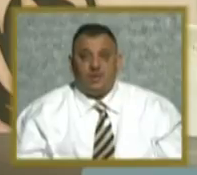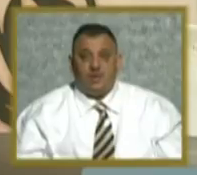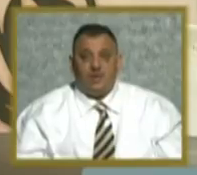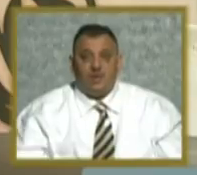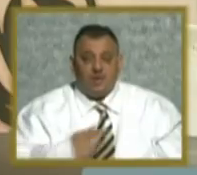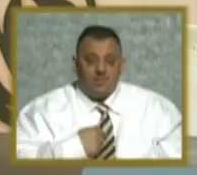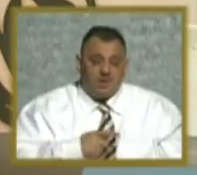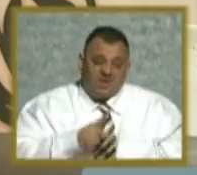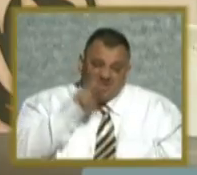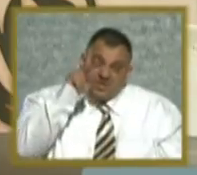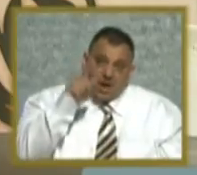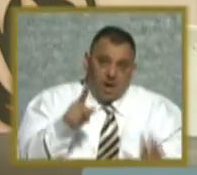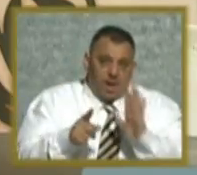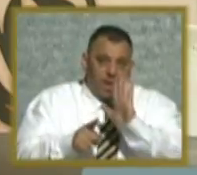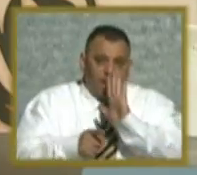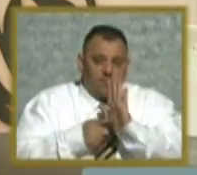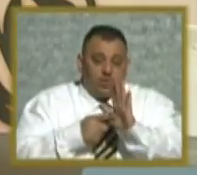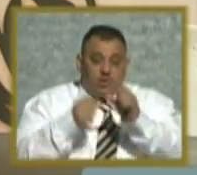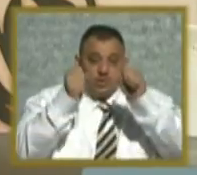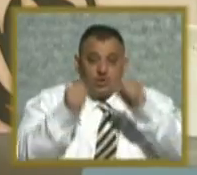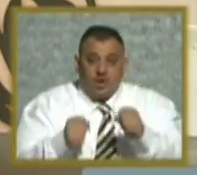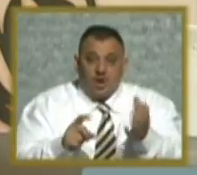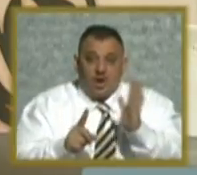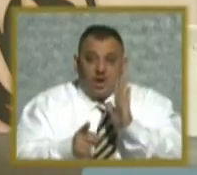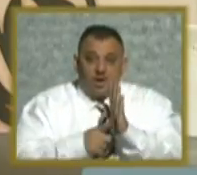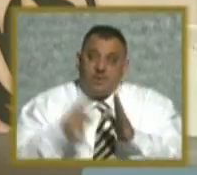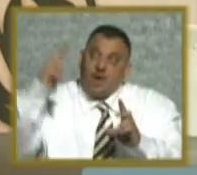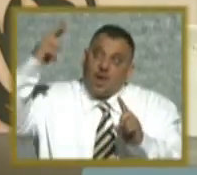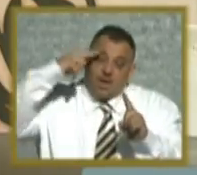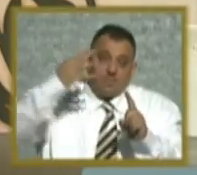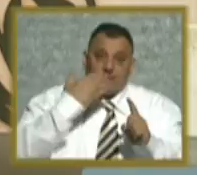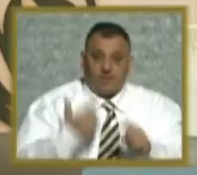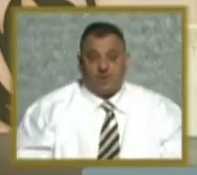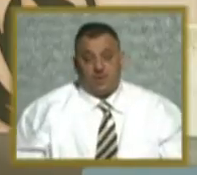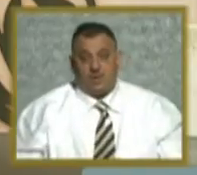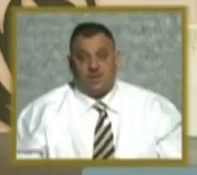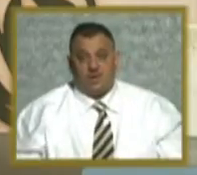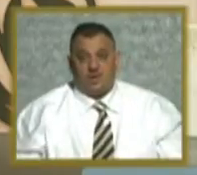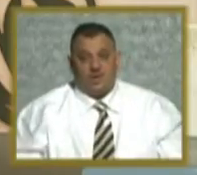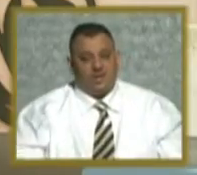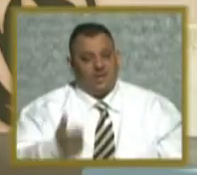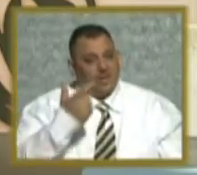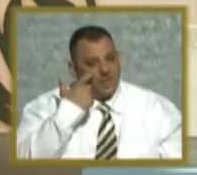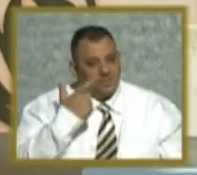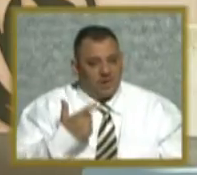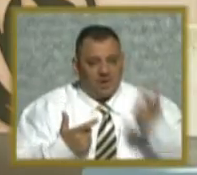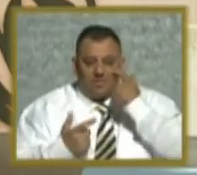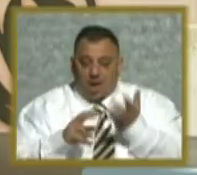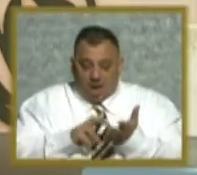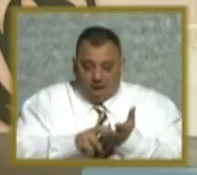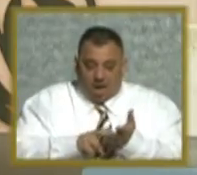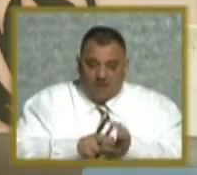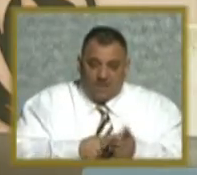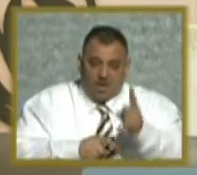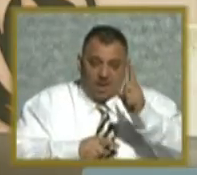على الله جل وعلا، فيها جرأة على الله، فكأن الله جل وعلا لا يراه، ويحذر الإنسان ويخاف